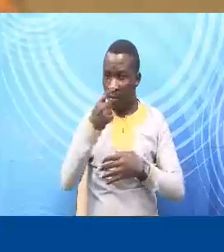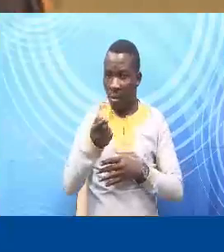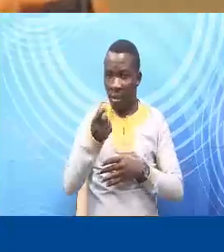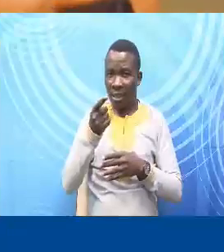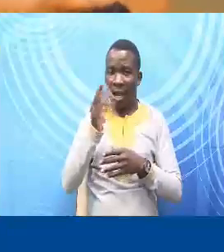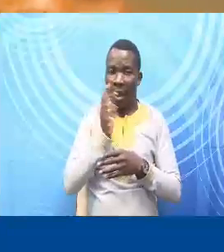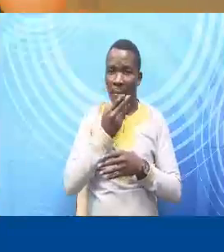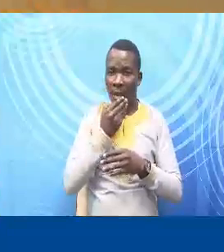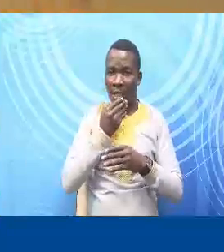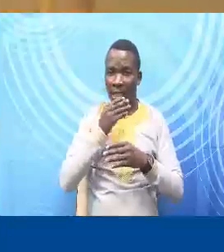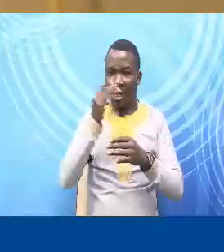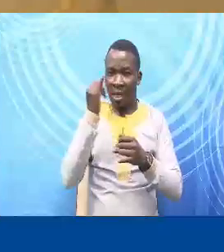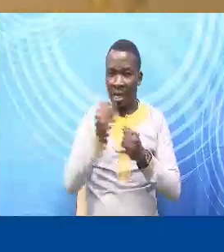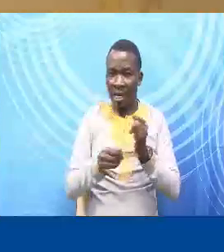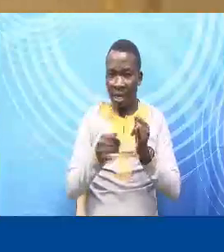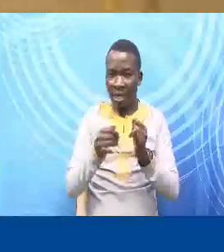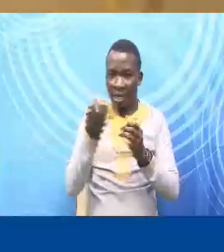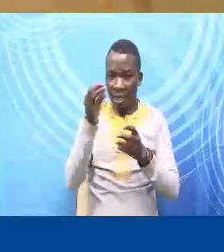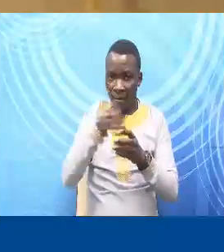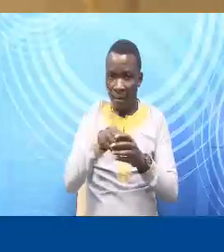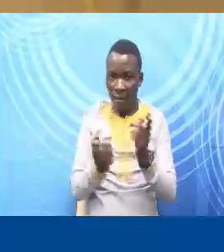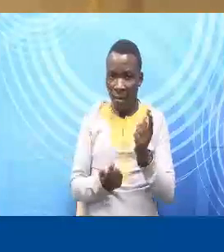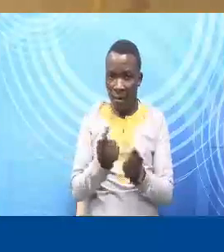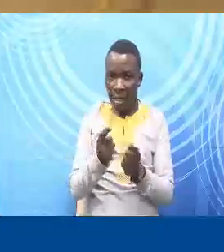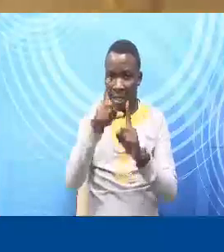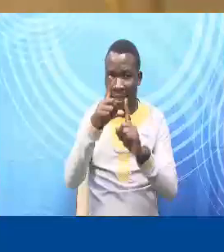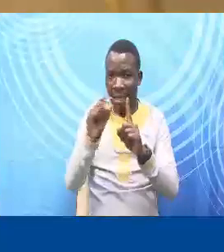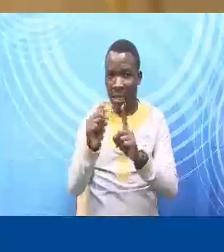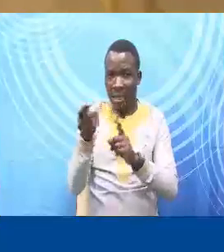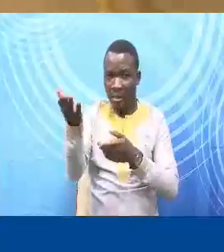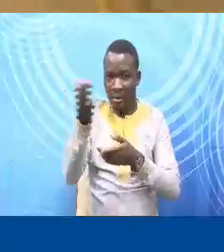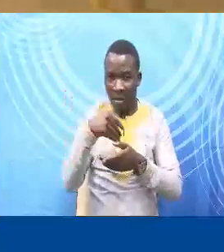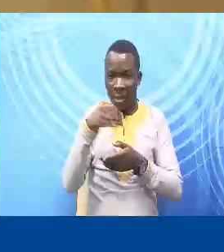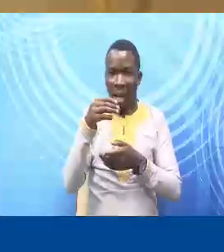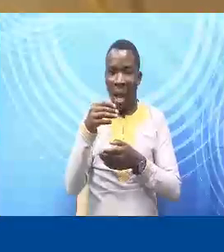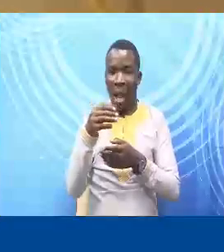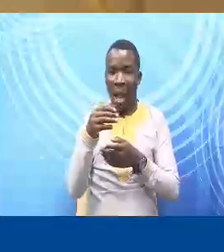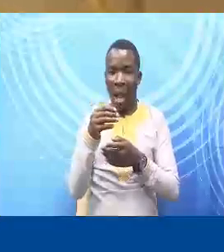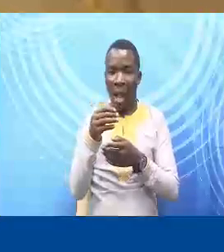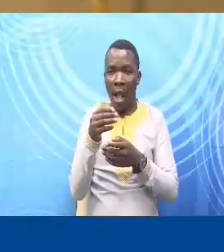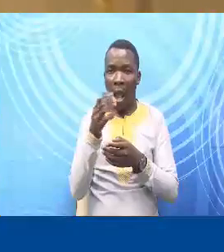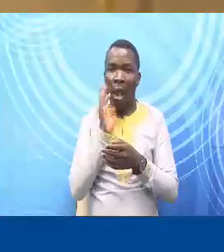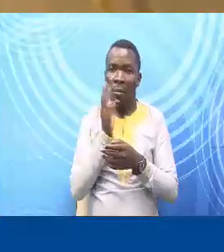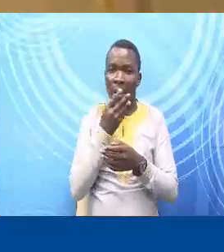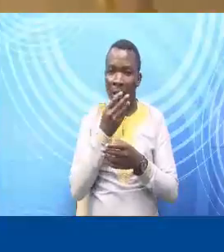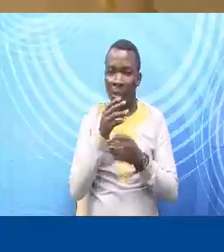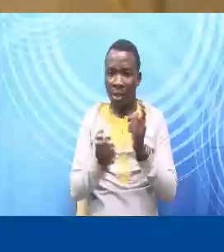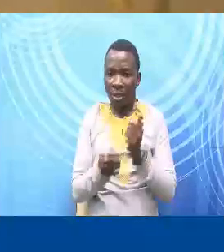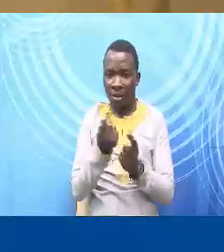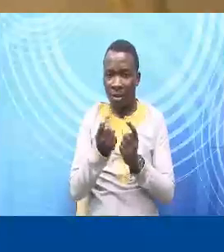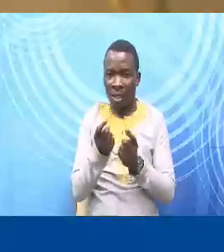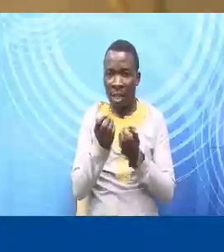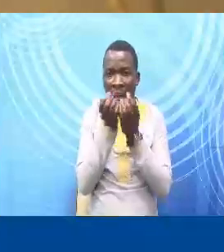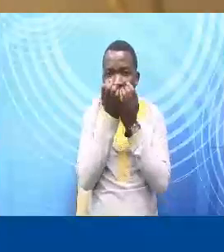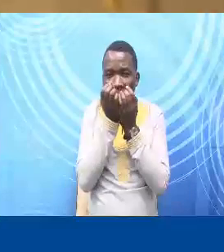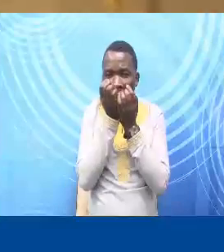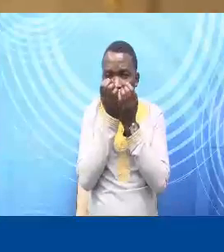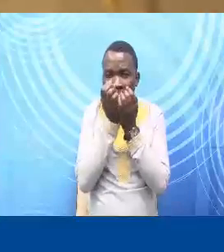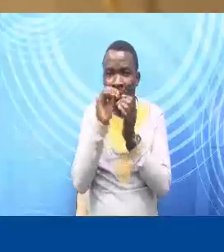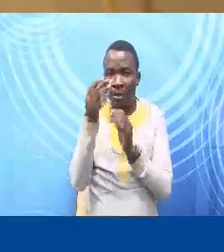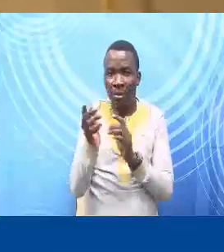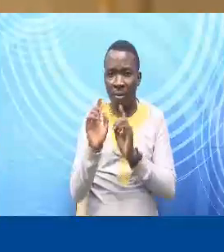arashize reka nga yararimo dute kumucerere reka njye kuzana amazi yisose mu baturanye bafasha akadomoro bandamanutse njye hari kuri robotika rwa